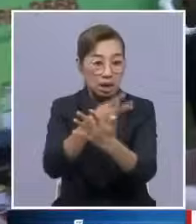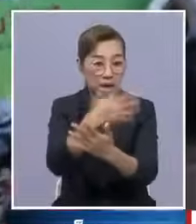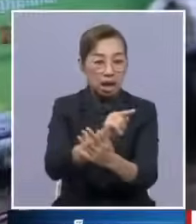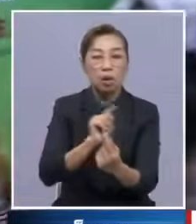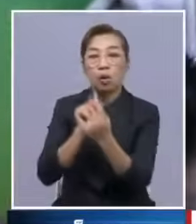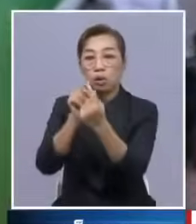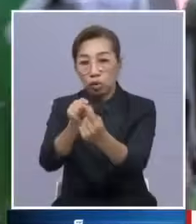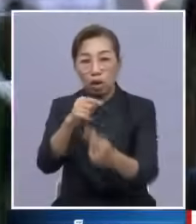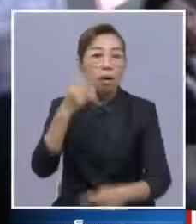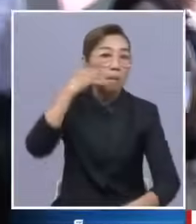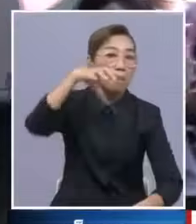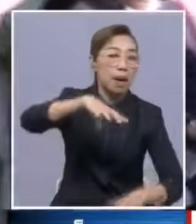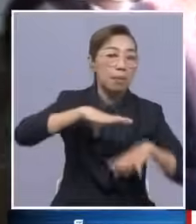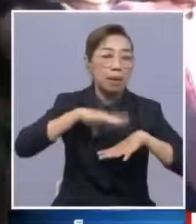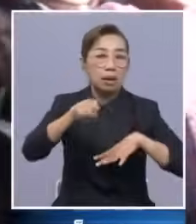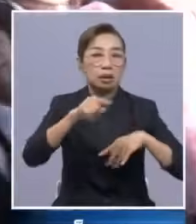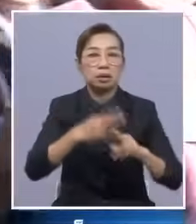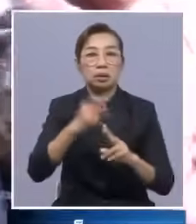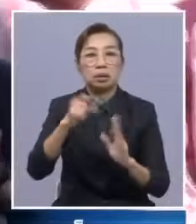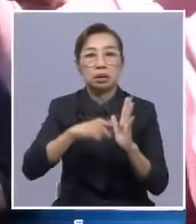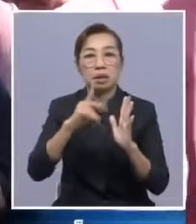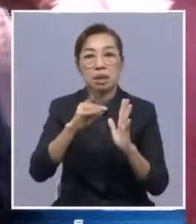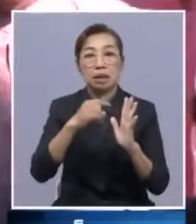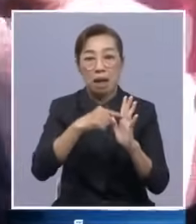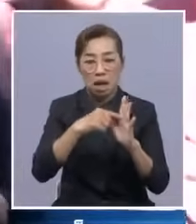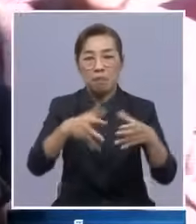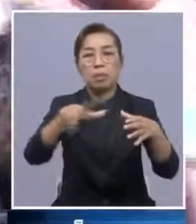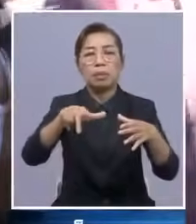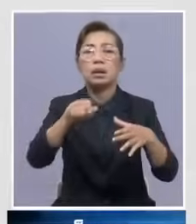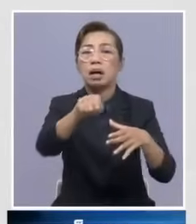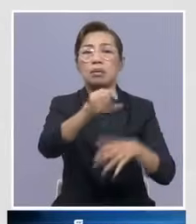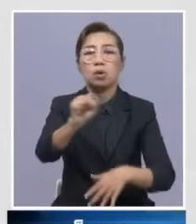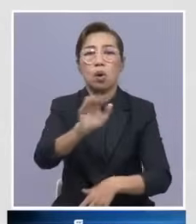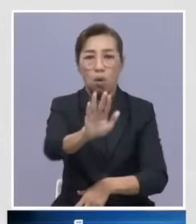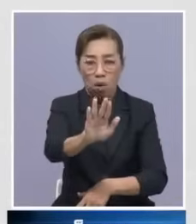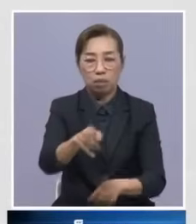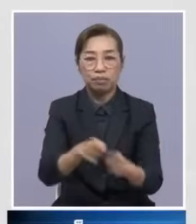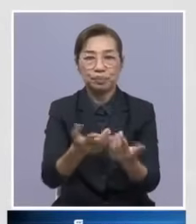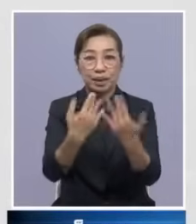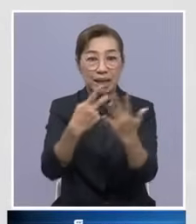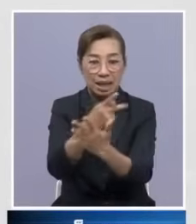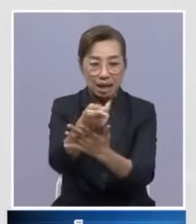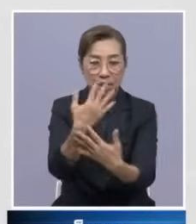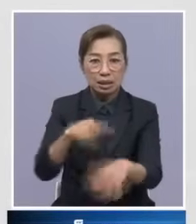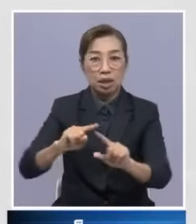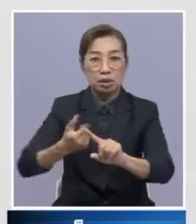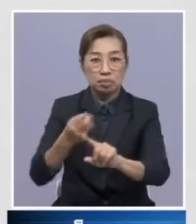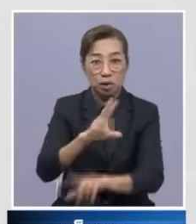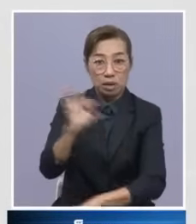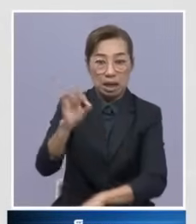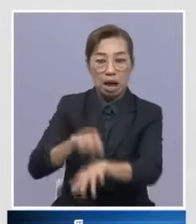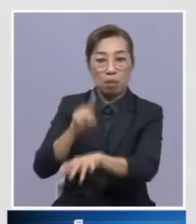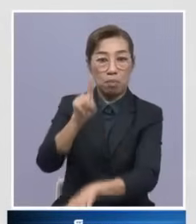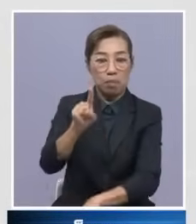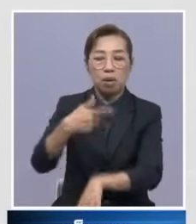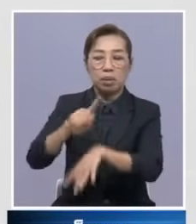ของคุณศักดาวิเชียรศิลป์ส.ส.กาญจนบุรีเขต4พรรคเพื่อไทยด้วยก่อนที่ช่วงเวลาบ่ายโมงของวันที่9เนี่ยนะฮะจะเป็นประธ